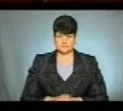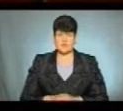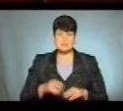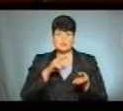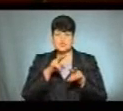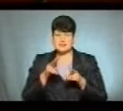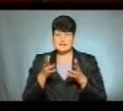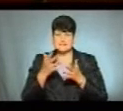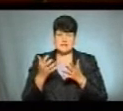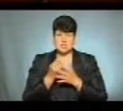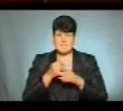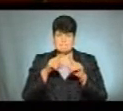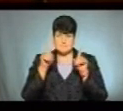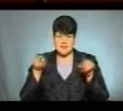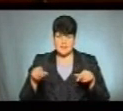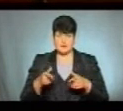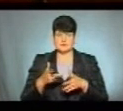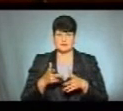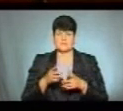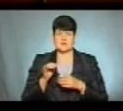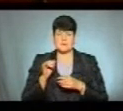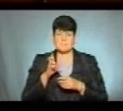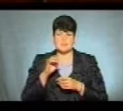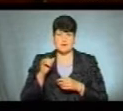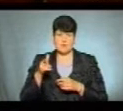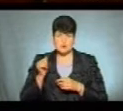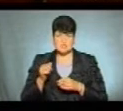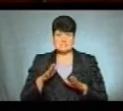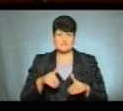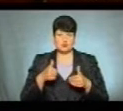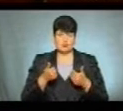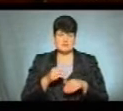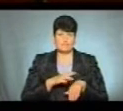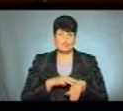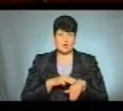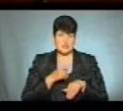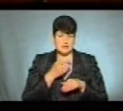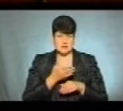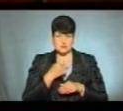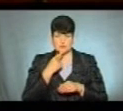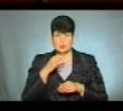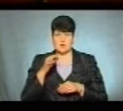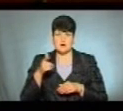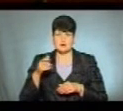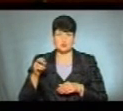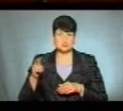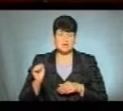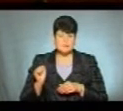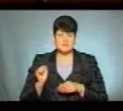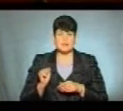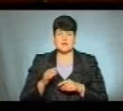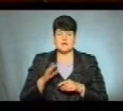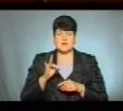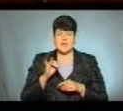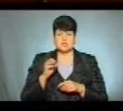Спостерігачі, які знайшли плакати і білборди з ознаками порушення, звернулися до поліції, каже Ольга Галушка. Речник